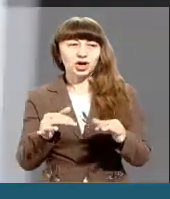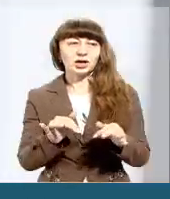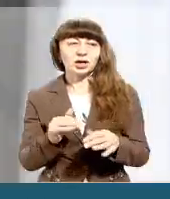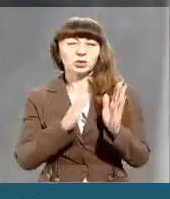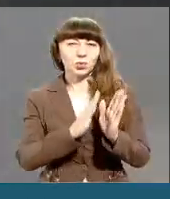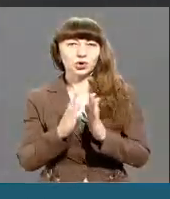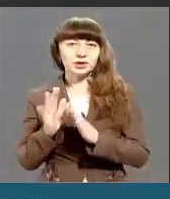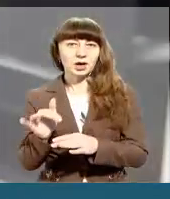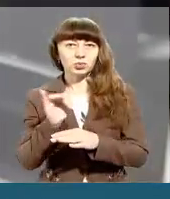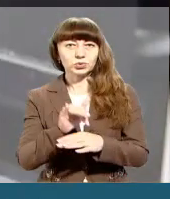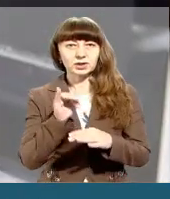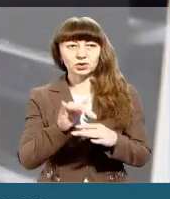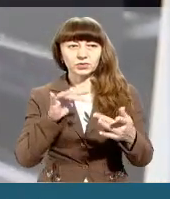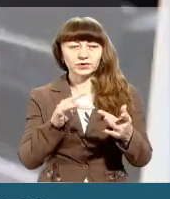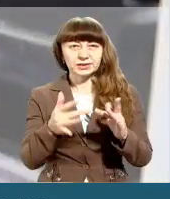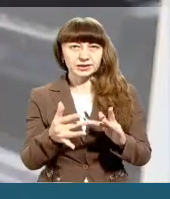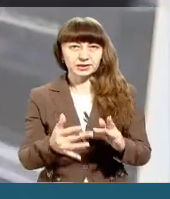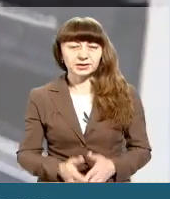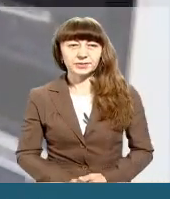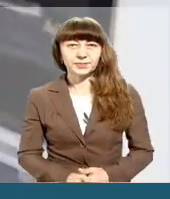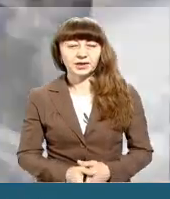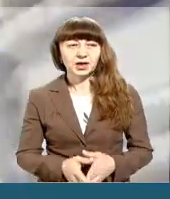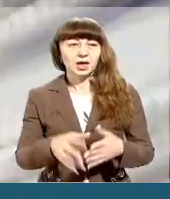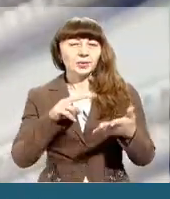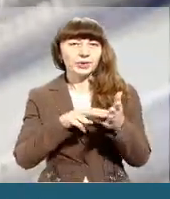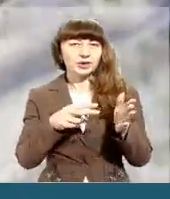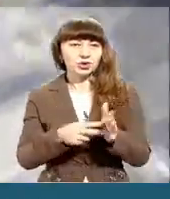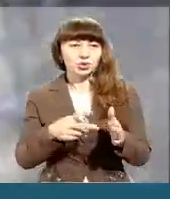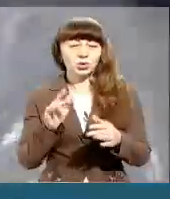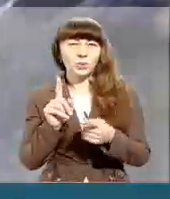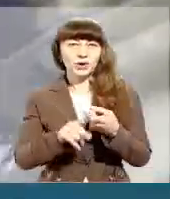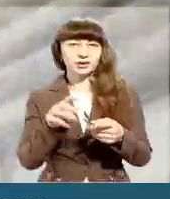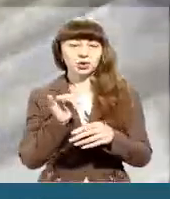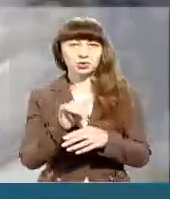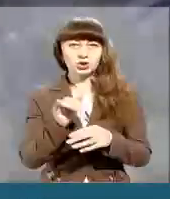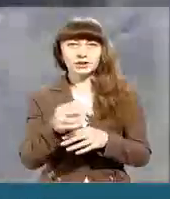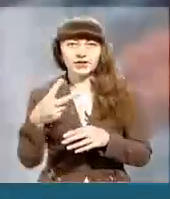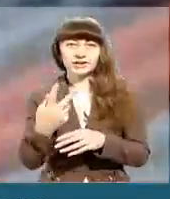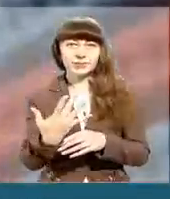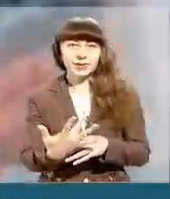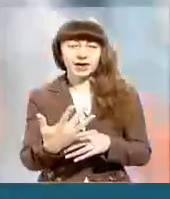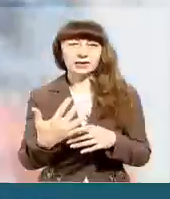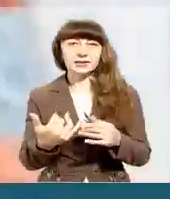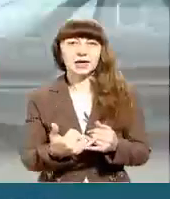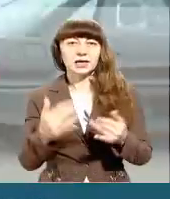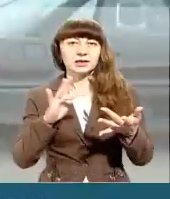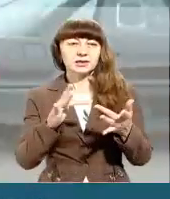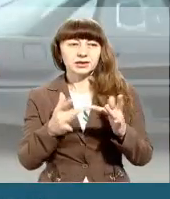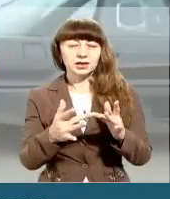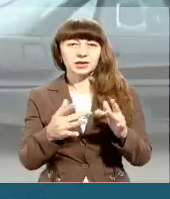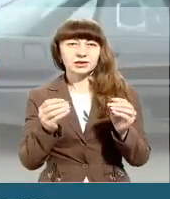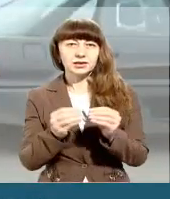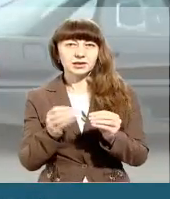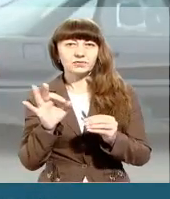жол картасы әзірленді. Оның аясында қазан айында 25, қарашада 10, желтоқсанда 15 байланыс желісін қосу жоспарланған.